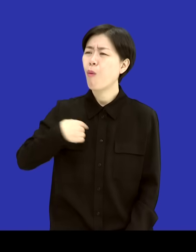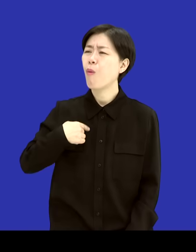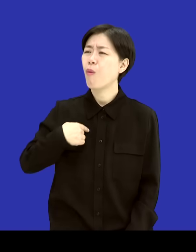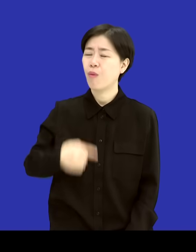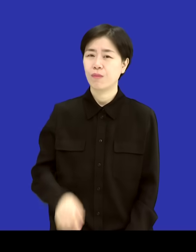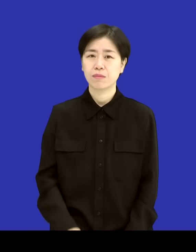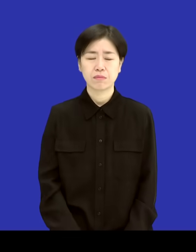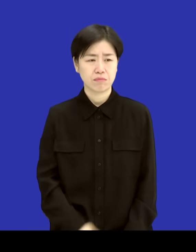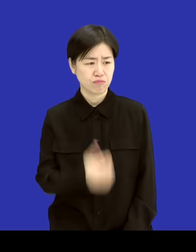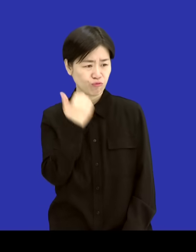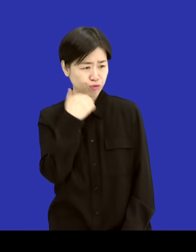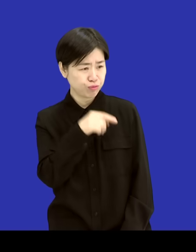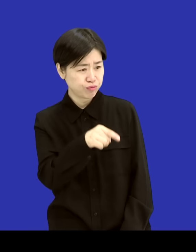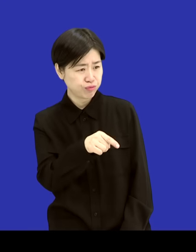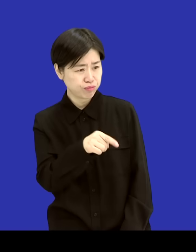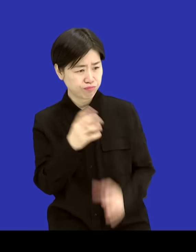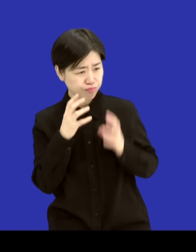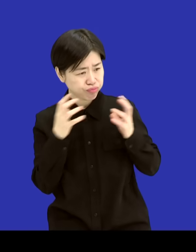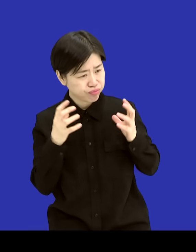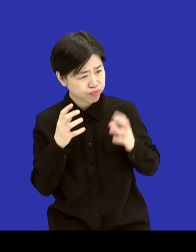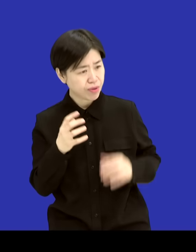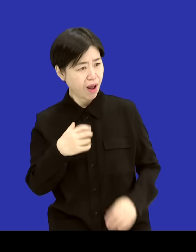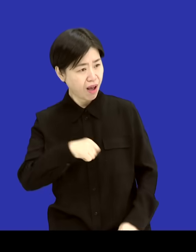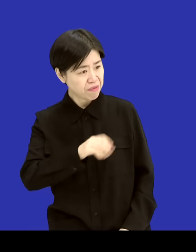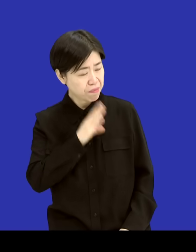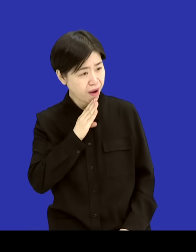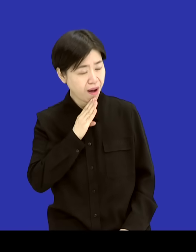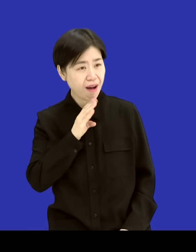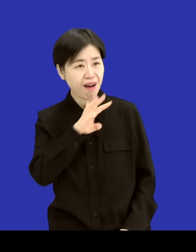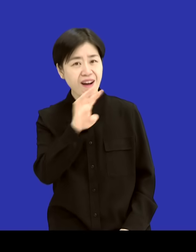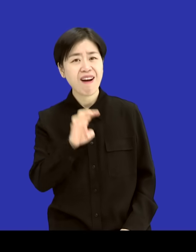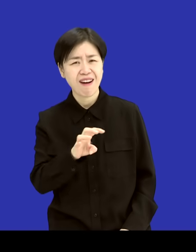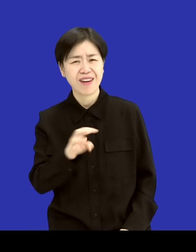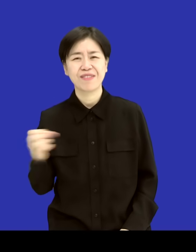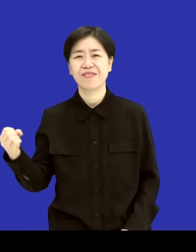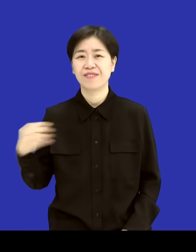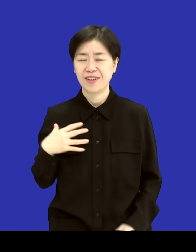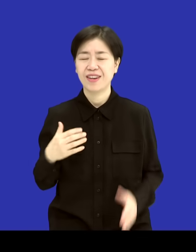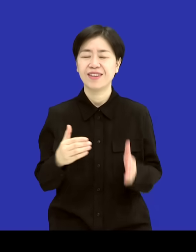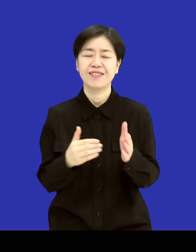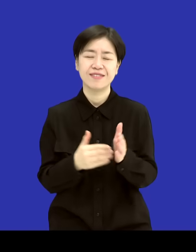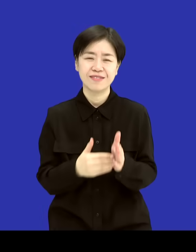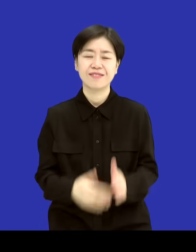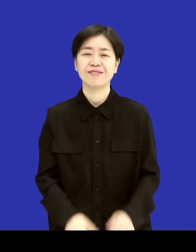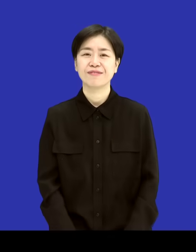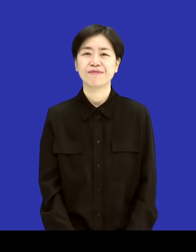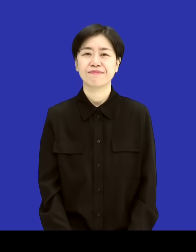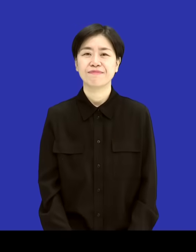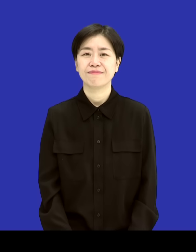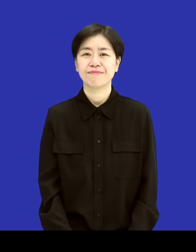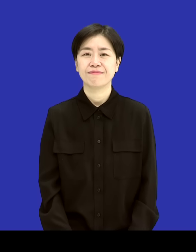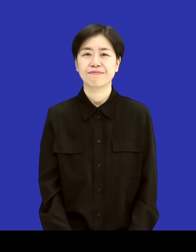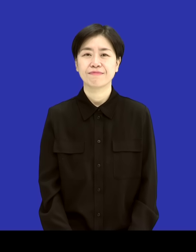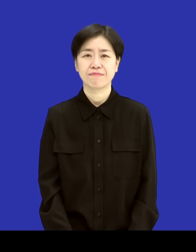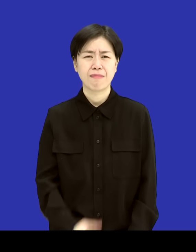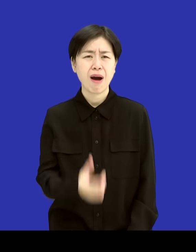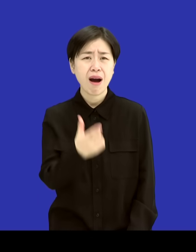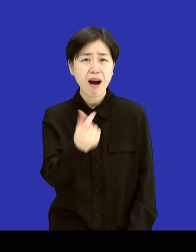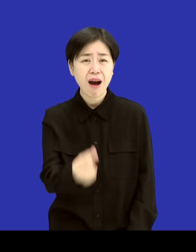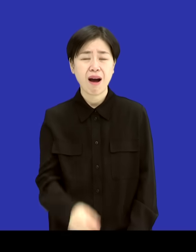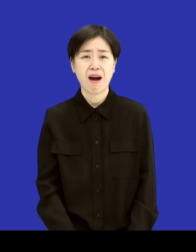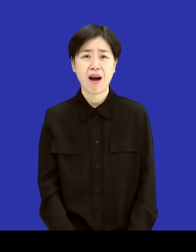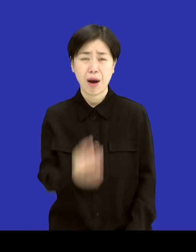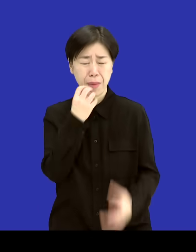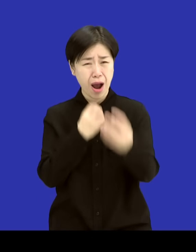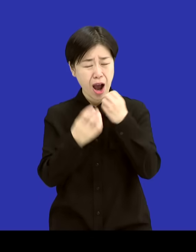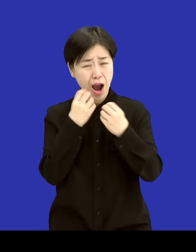했는데 제가 살이 너무 쪄가지고 그때 완전 보면 이목구비도 다 이렇게 좀 살로 덮여 있는. 얼마나 뭐